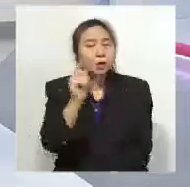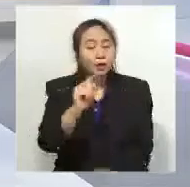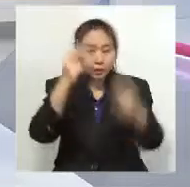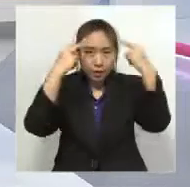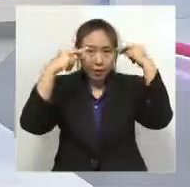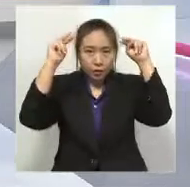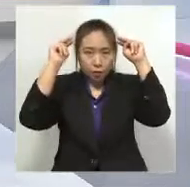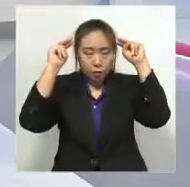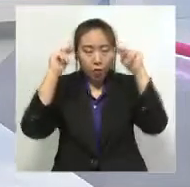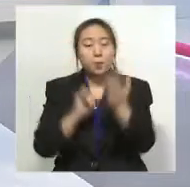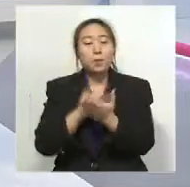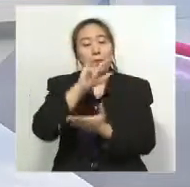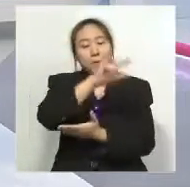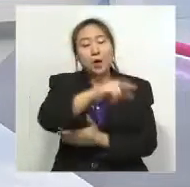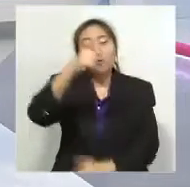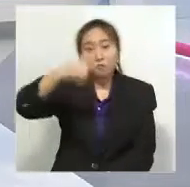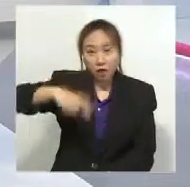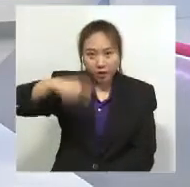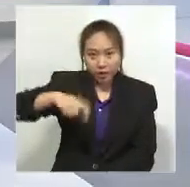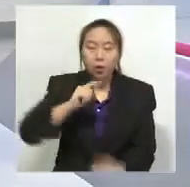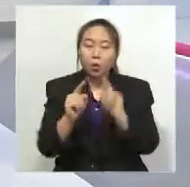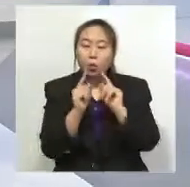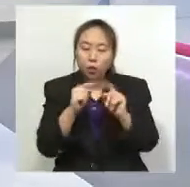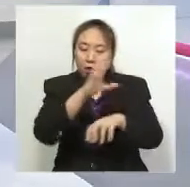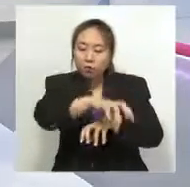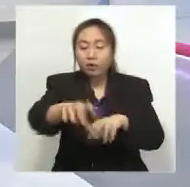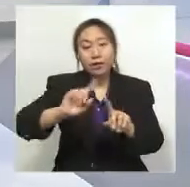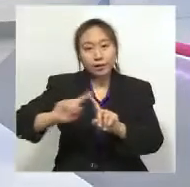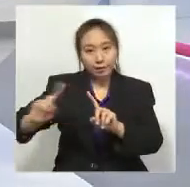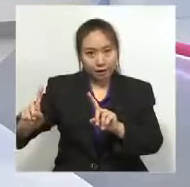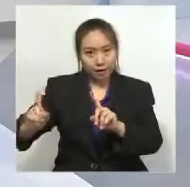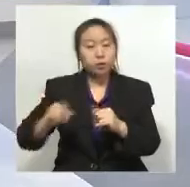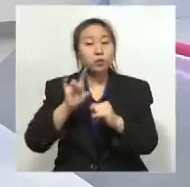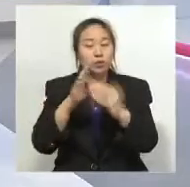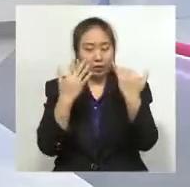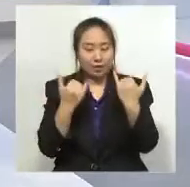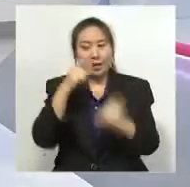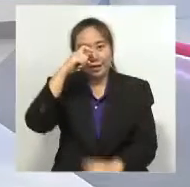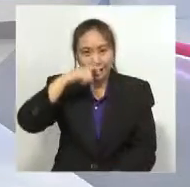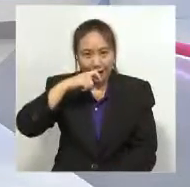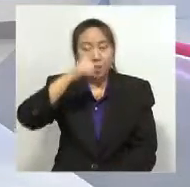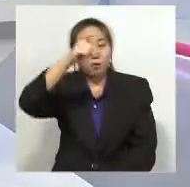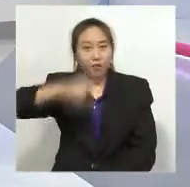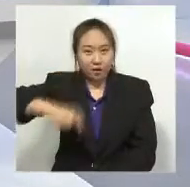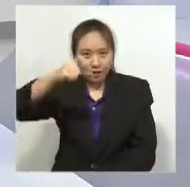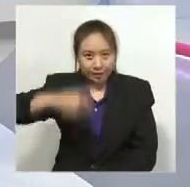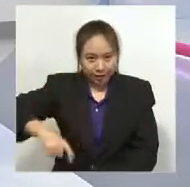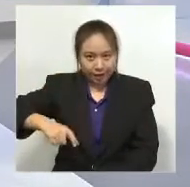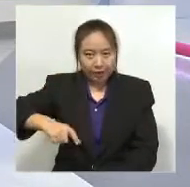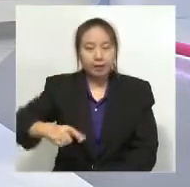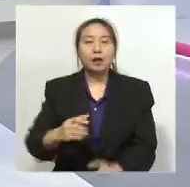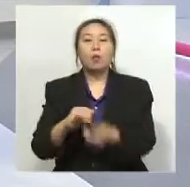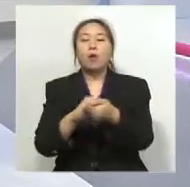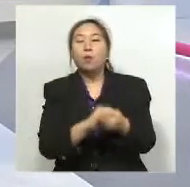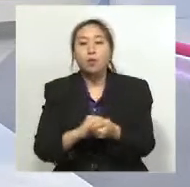นายกรัฐมนตรีเนี่ยได้ไปเยือนฝรั่งเศสและมีการพูดคุยกับหลากหลายภาคส่วนนะครับสุดท้ายนะครับทางด้านของประเทศไทยเองและสาธารณรัฐฝรั่งเศสได้บ